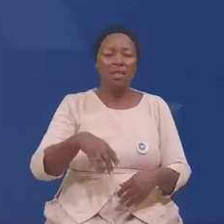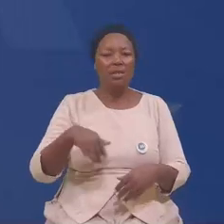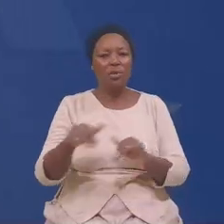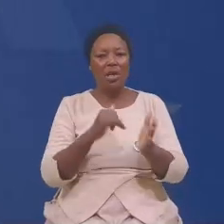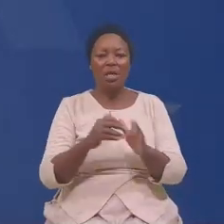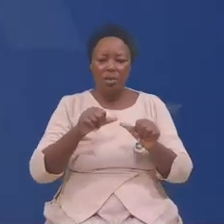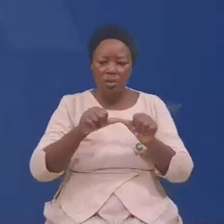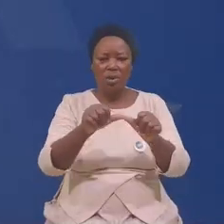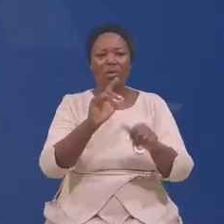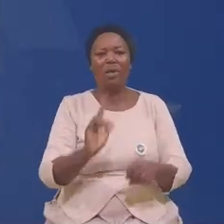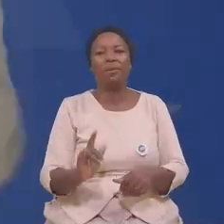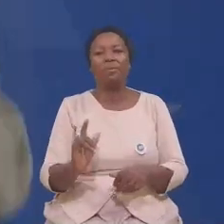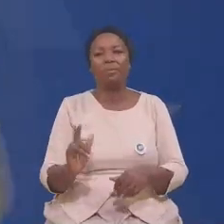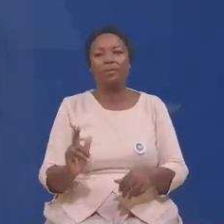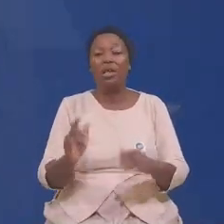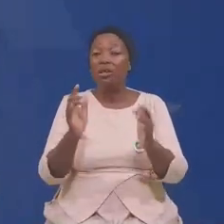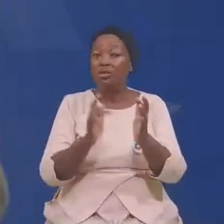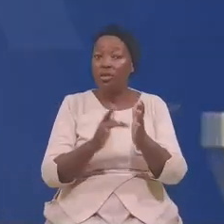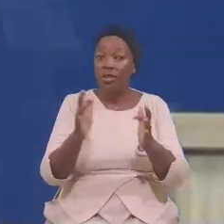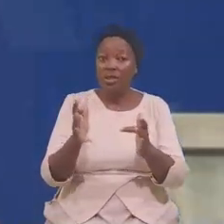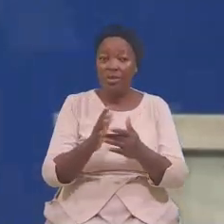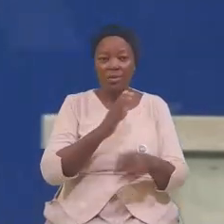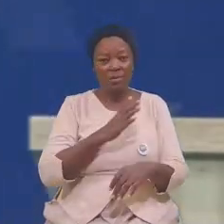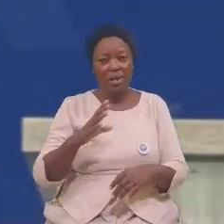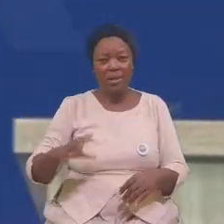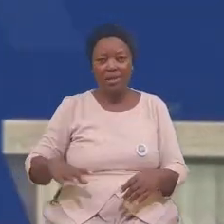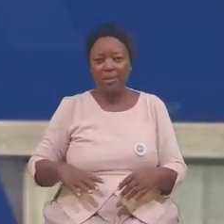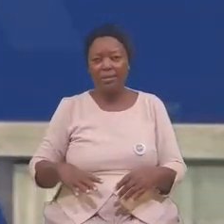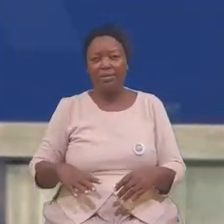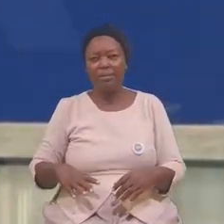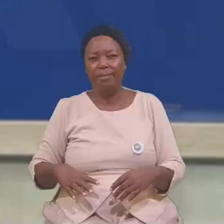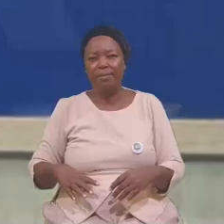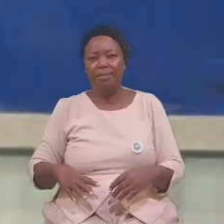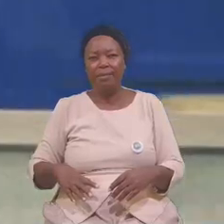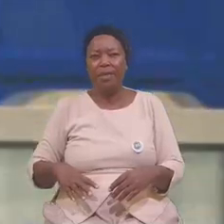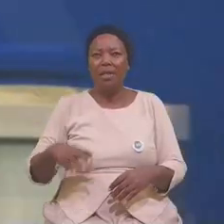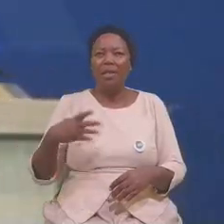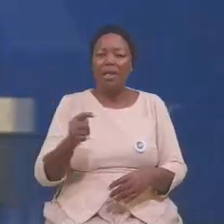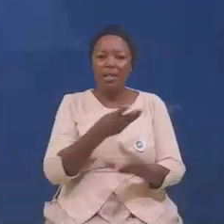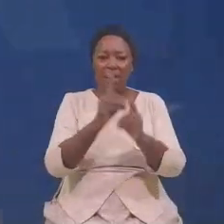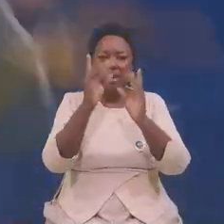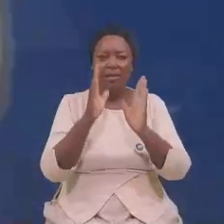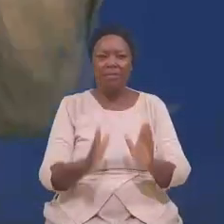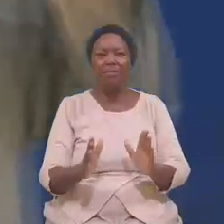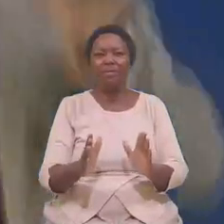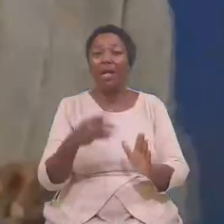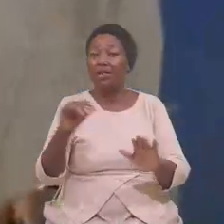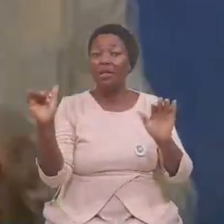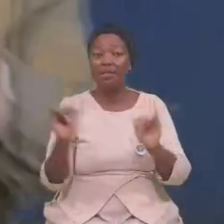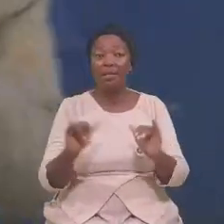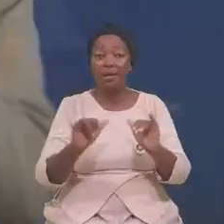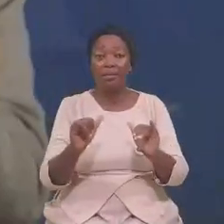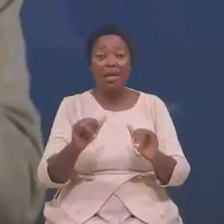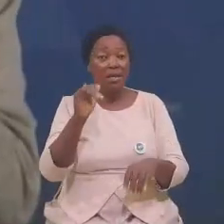perpétuellement. Jésus-Christ, le libérateur, le même,